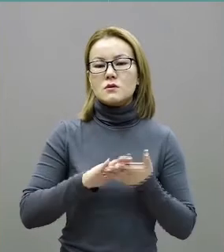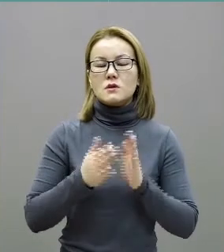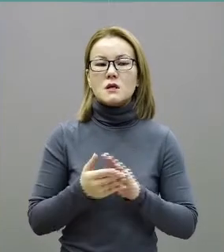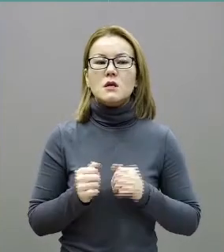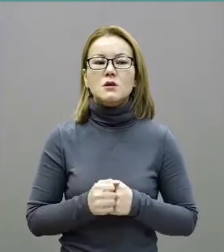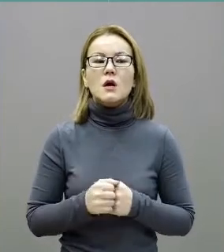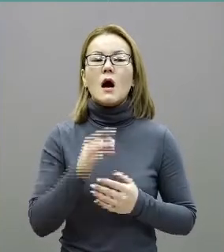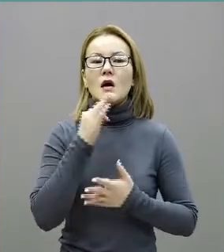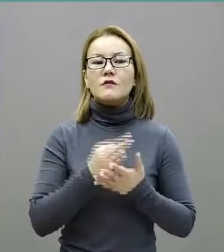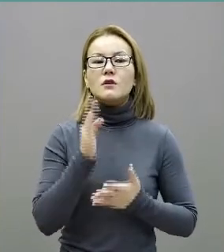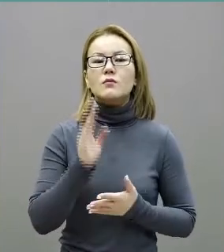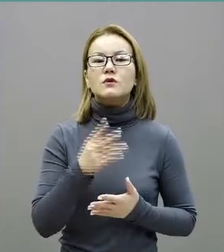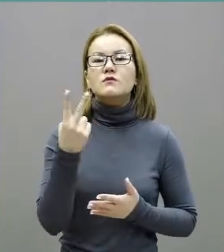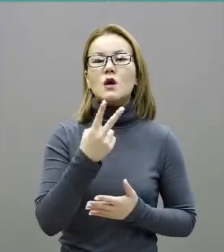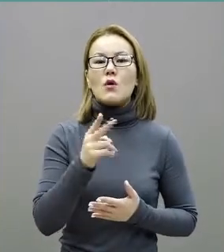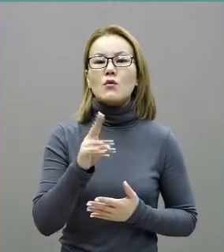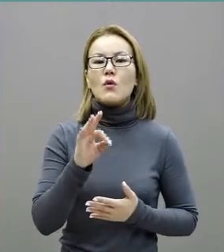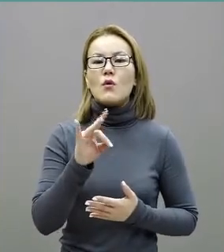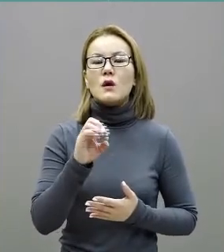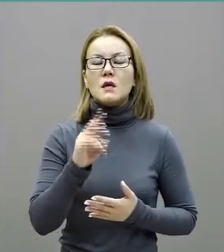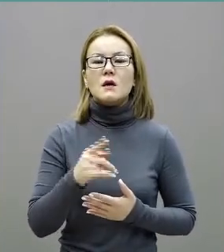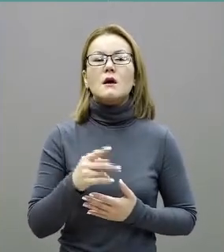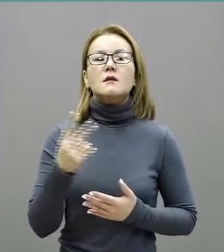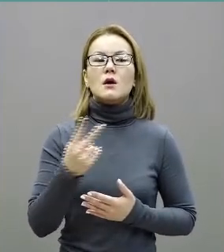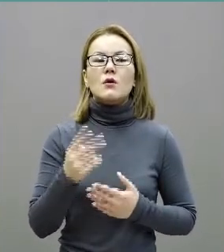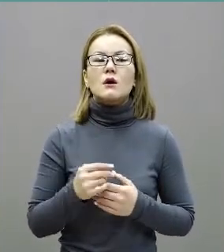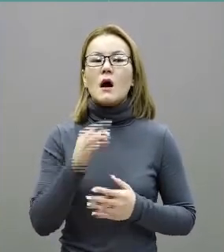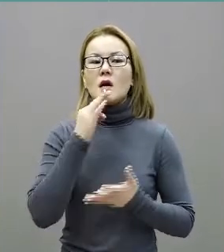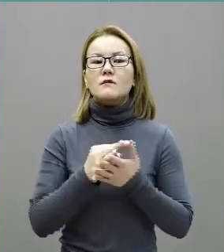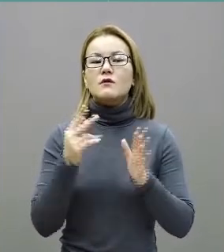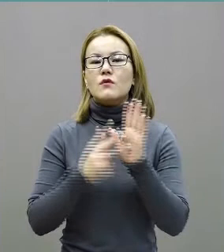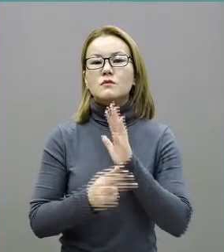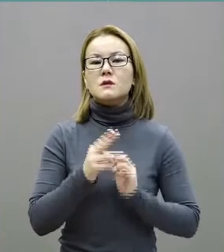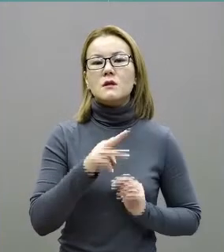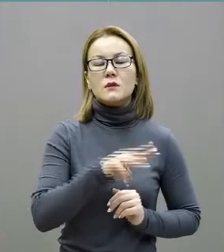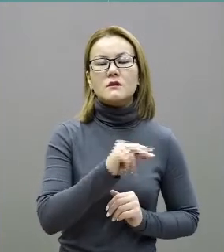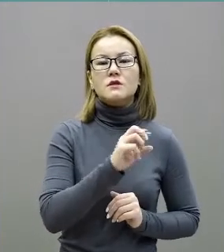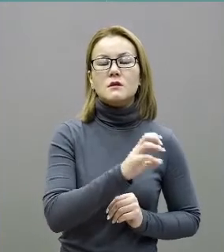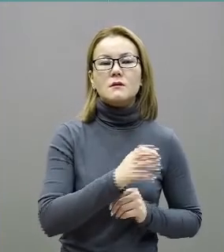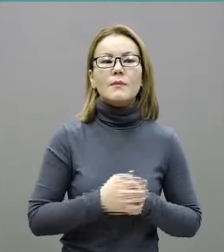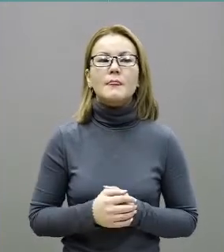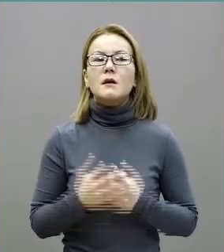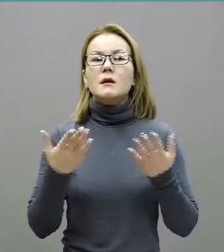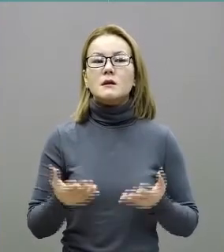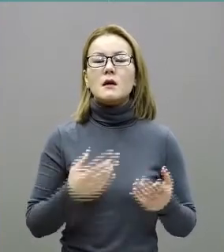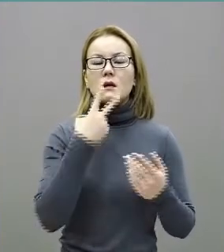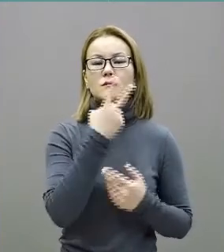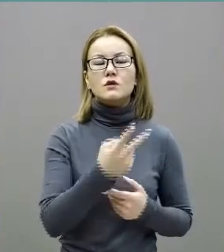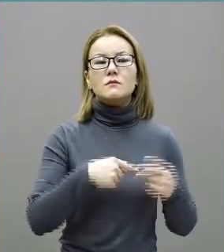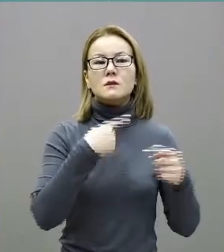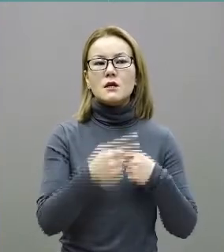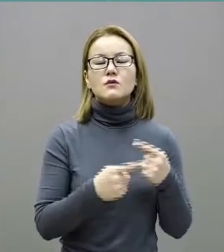тогда ответом является второй корень ответ 80 километров в час итак